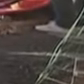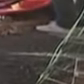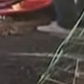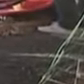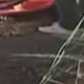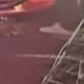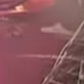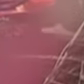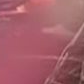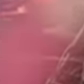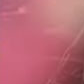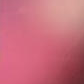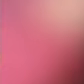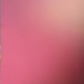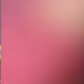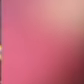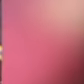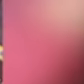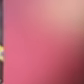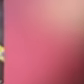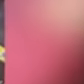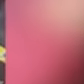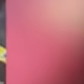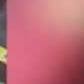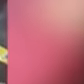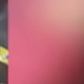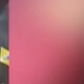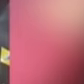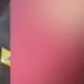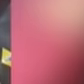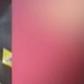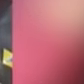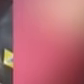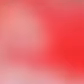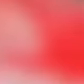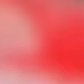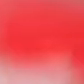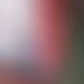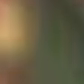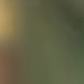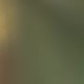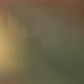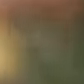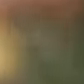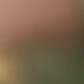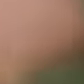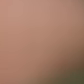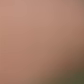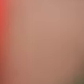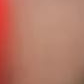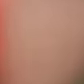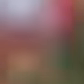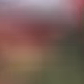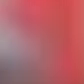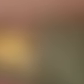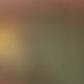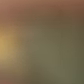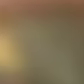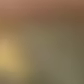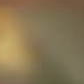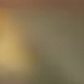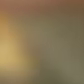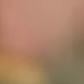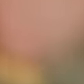Maraming salamat po dito sa Signa. At dahil po dyan, nakakapanood na po kami ng paborito mo namin palabas.